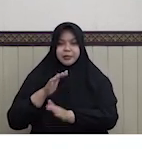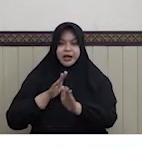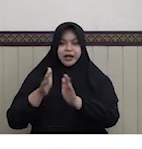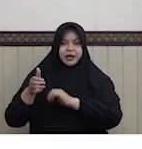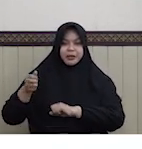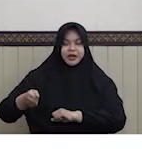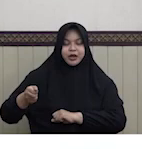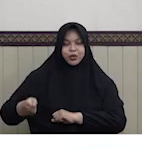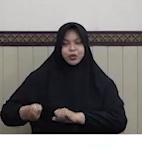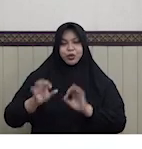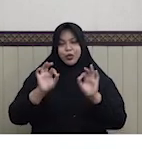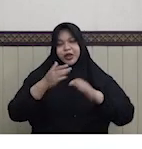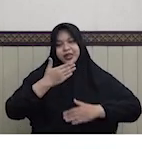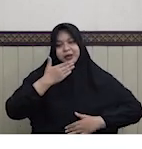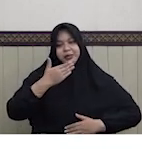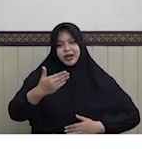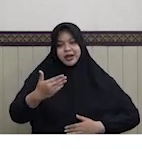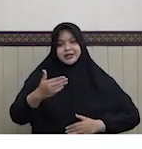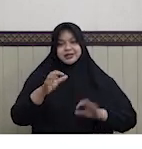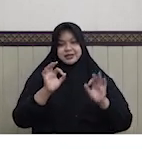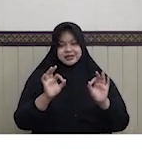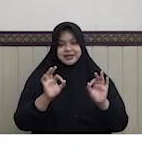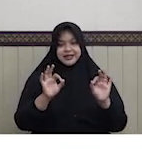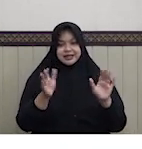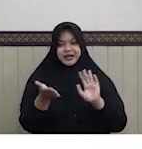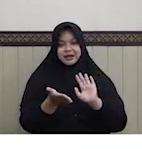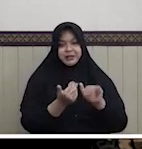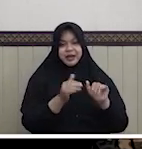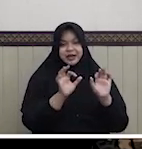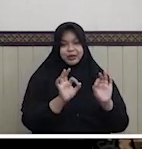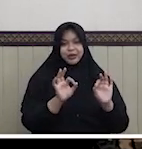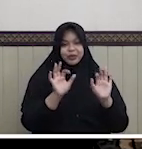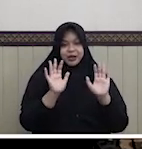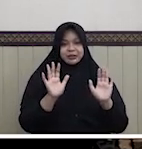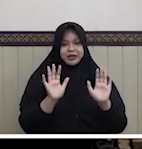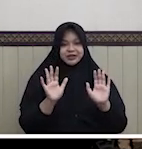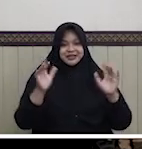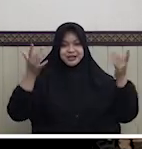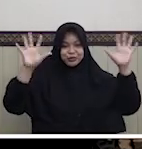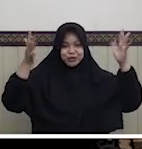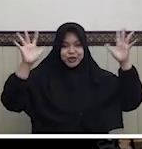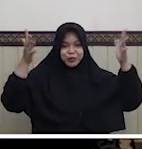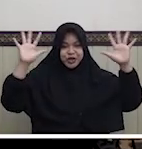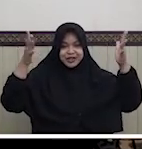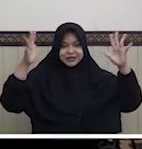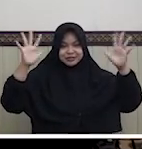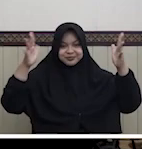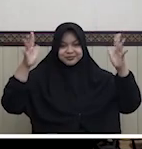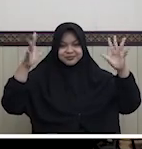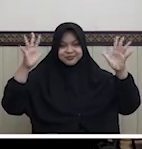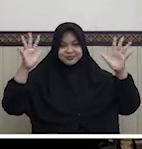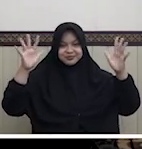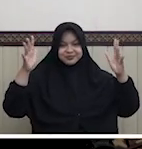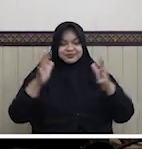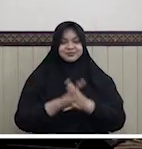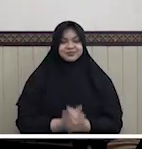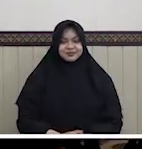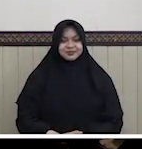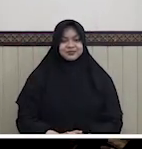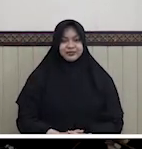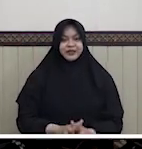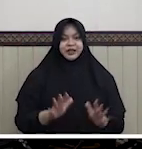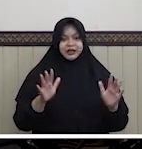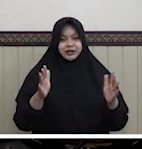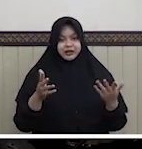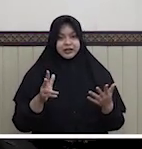hukum Terima kasih demikian masa II menyelesaikan PH kekurangan buat booklet Tepuk tangan untuk Mbak